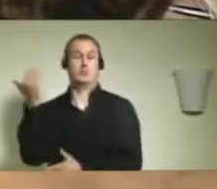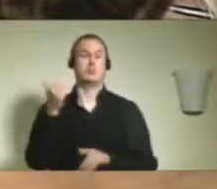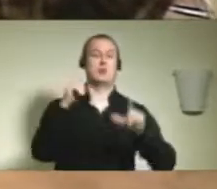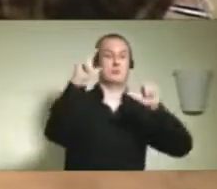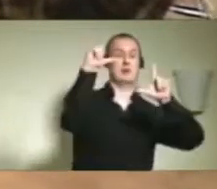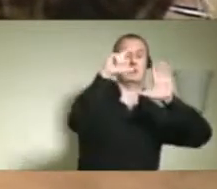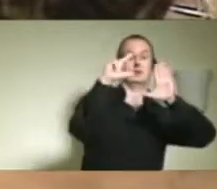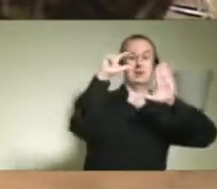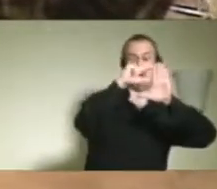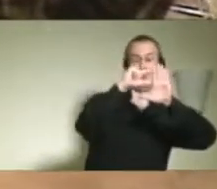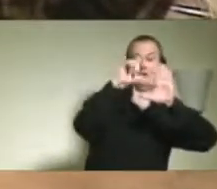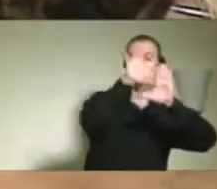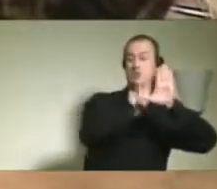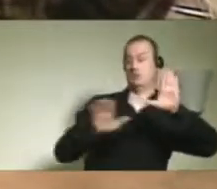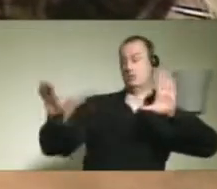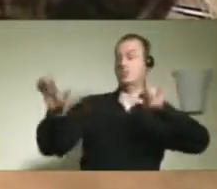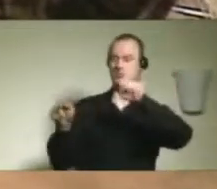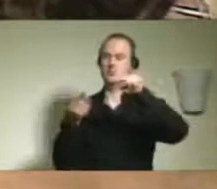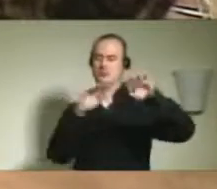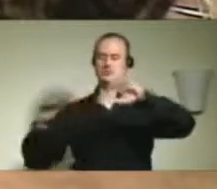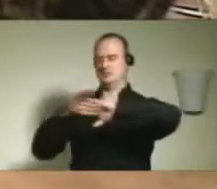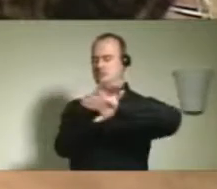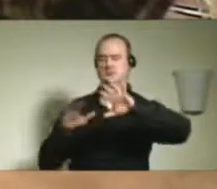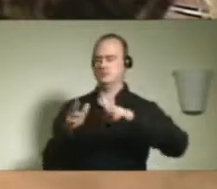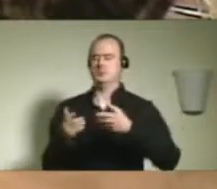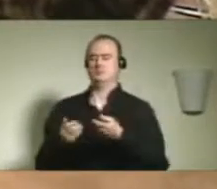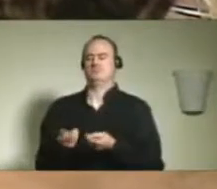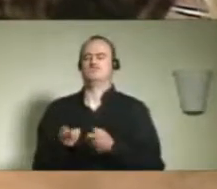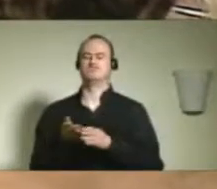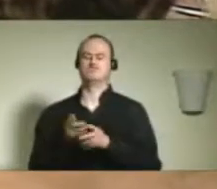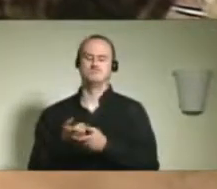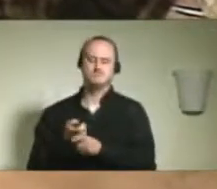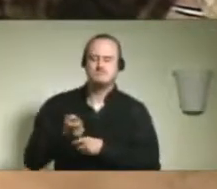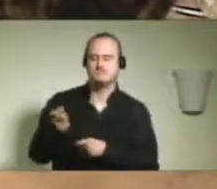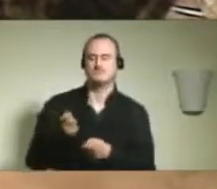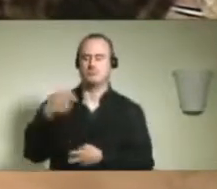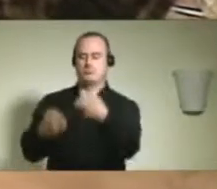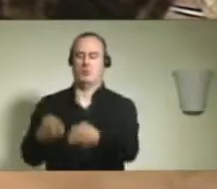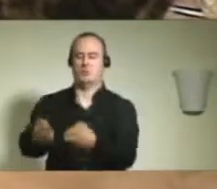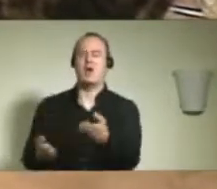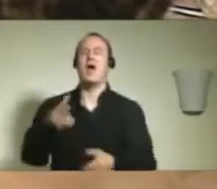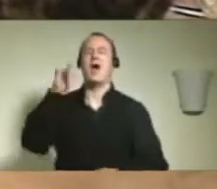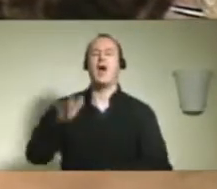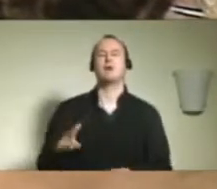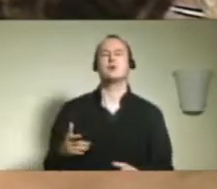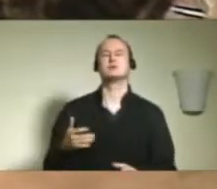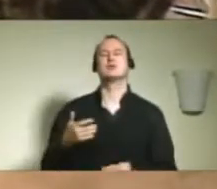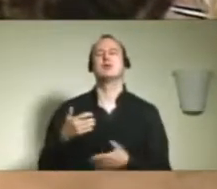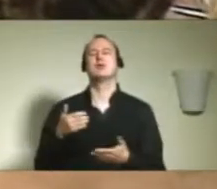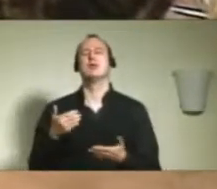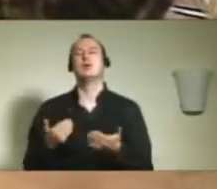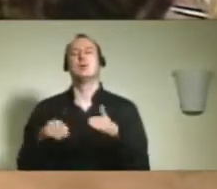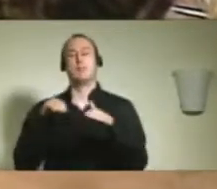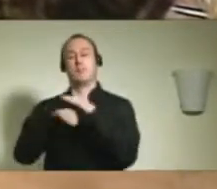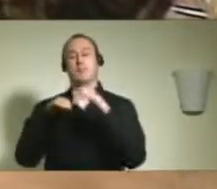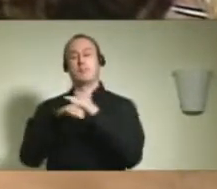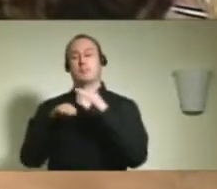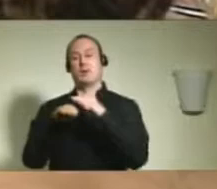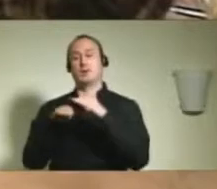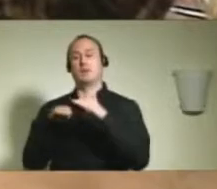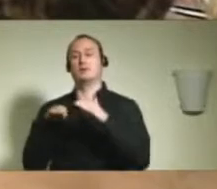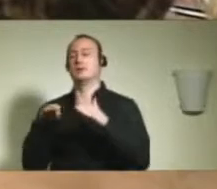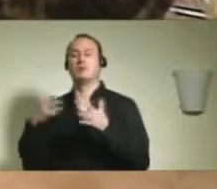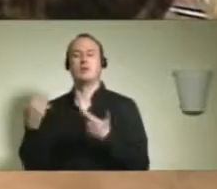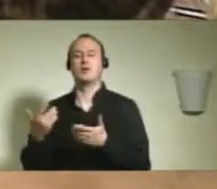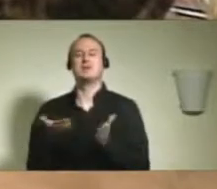Parce que Post Canada n'a pas renouvelé de contrat avec la banque pour augmenter les heures des services bancaires. S'il y avait 3